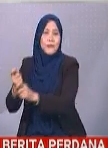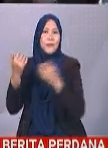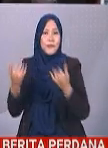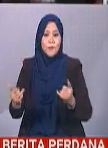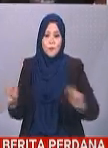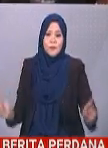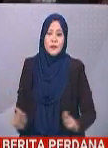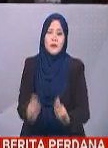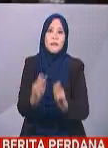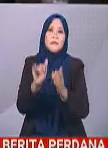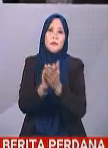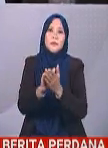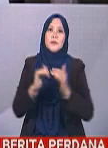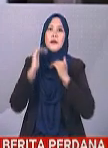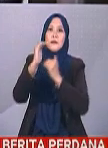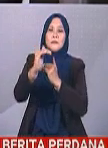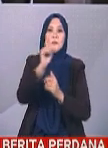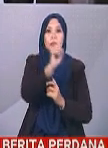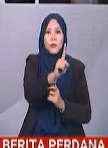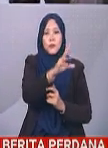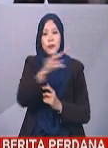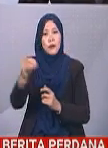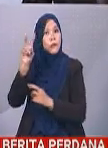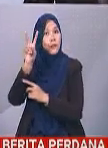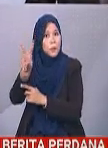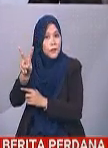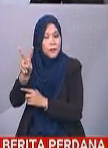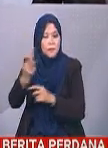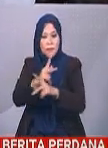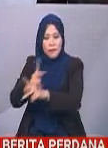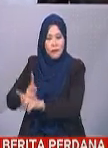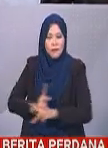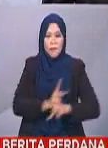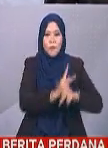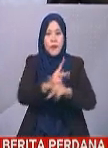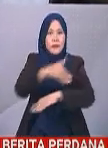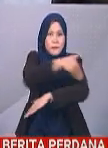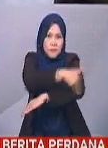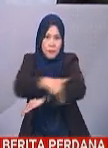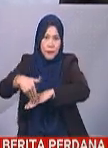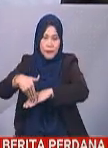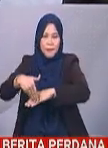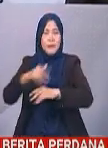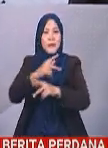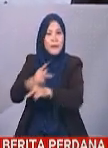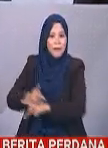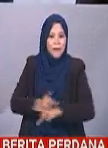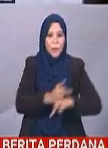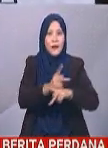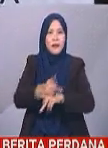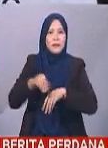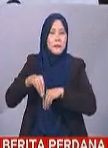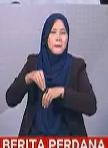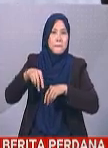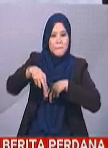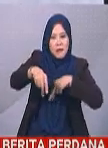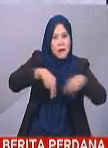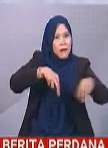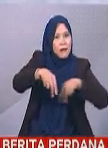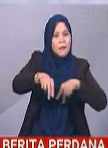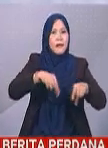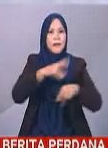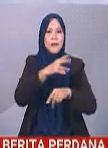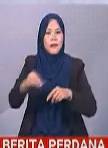yang dilaksanakan ketika tahap 1 dan 2 iaitu kawalan sempadan, kawalan pergerakan, larangan perhimpunan dan